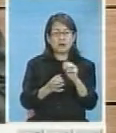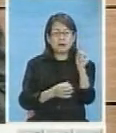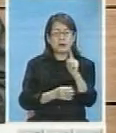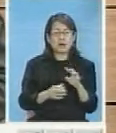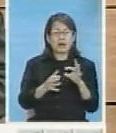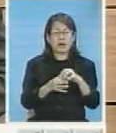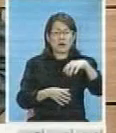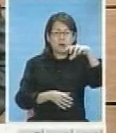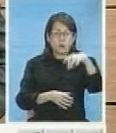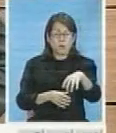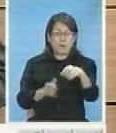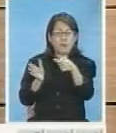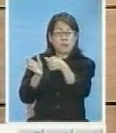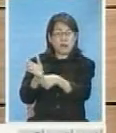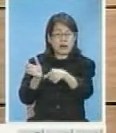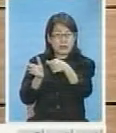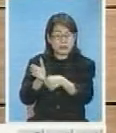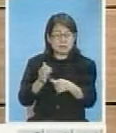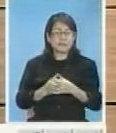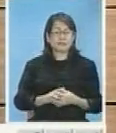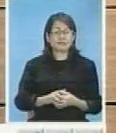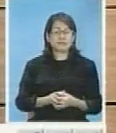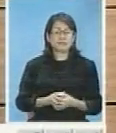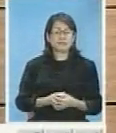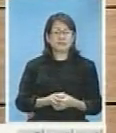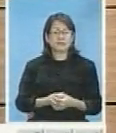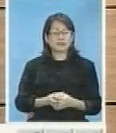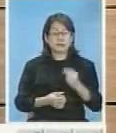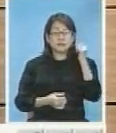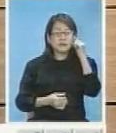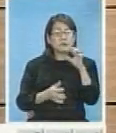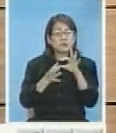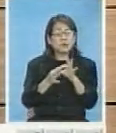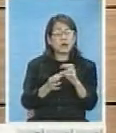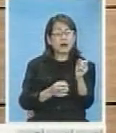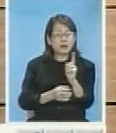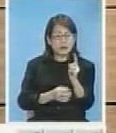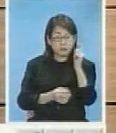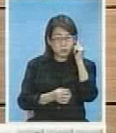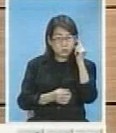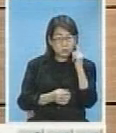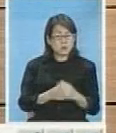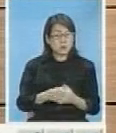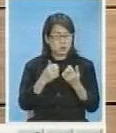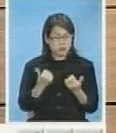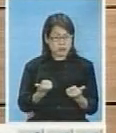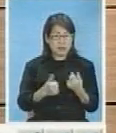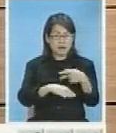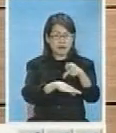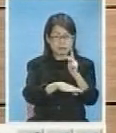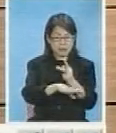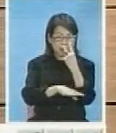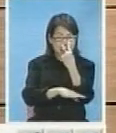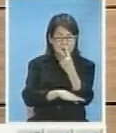รมสัมพากรผมเป็นกังวลใจอย่างไรครับณวันนี้ท่านประธานก็เห็นนะครับว่า